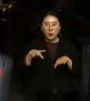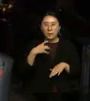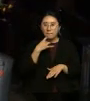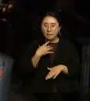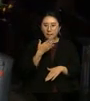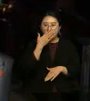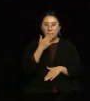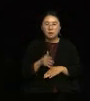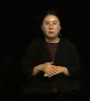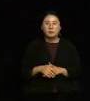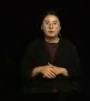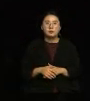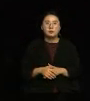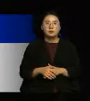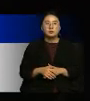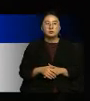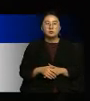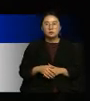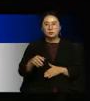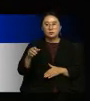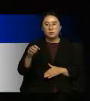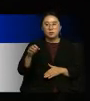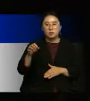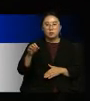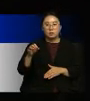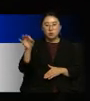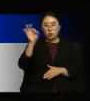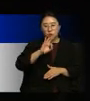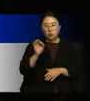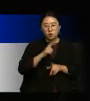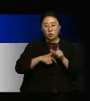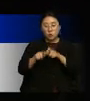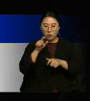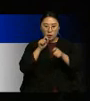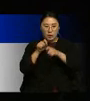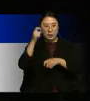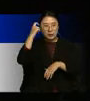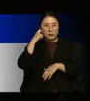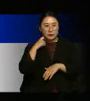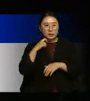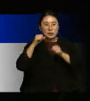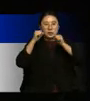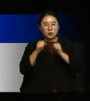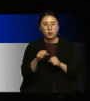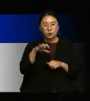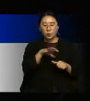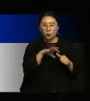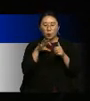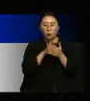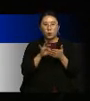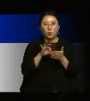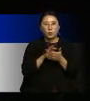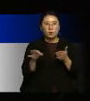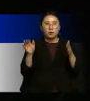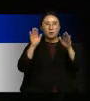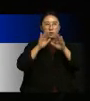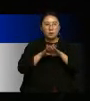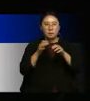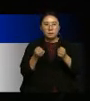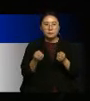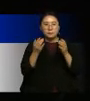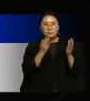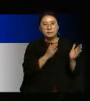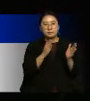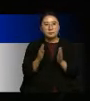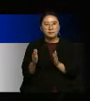진행된 행사입니다. 연천을 좀 더 가깝게 그리고 좀 머무는 곳으로 네, 좀 활용하고자